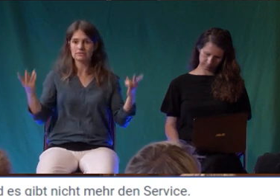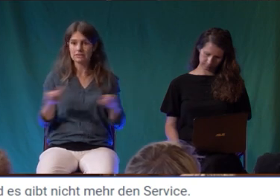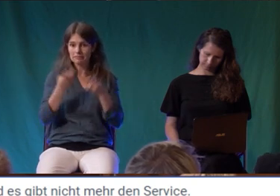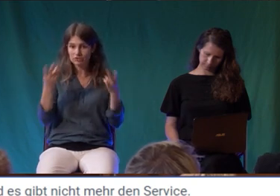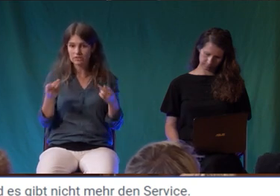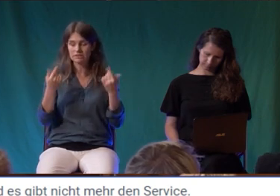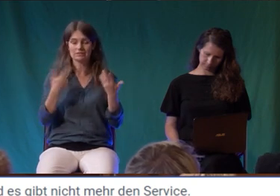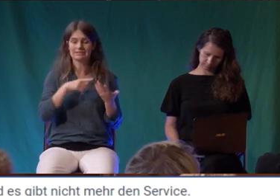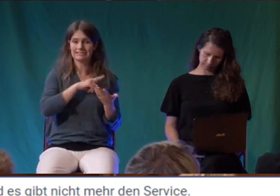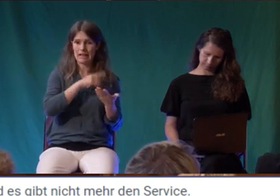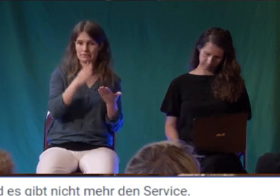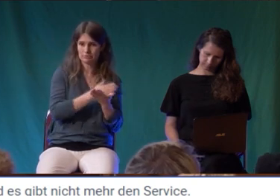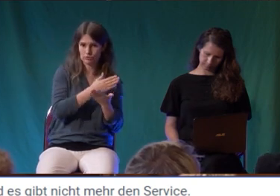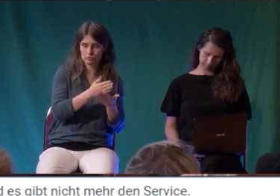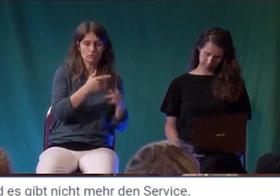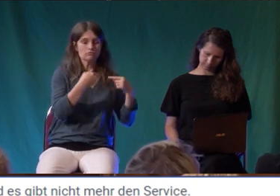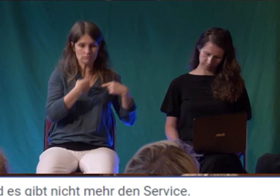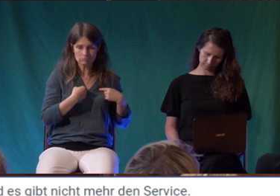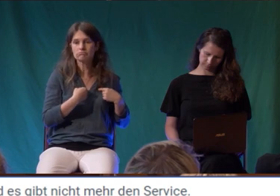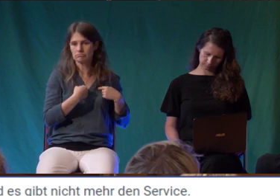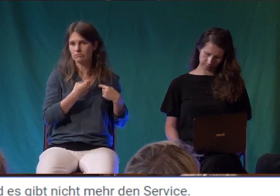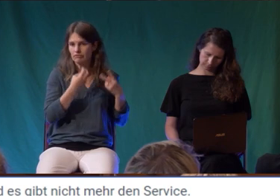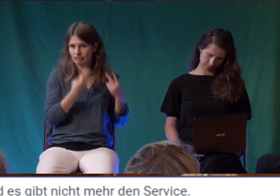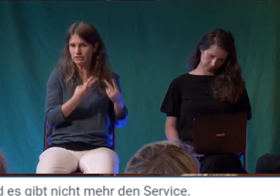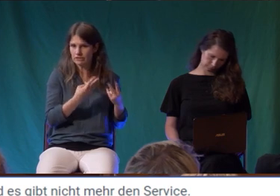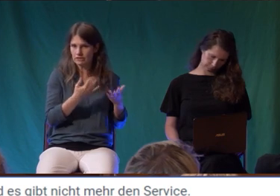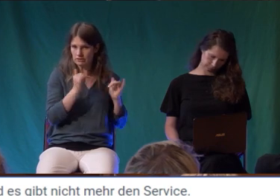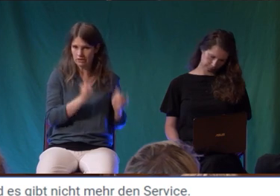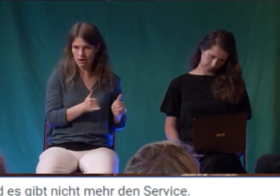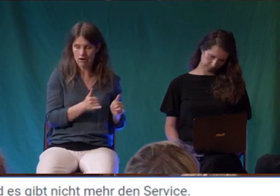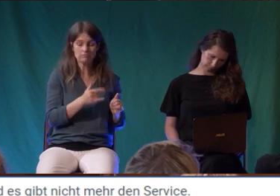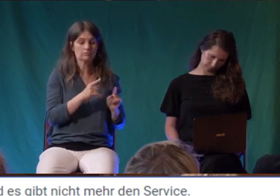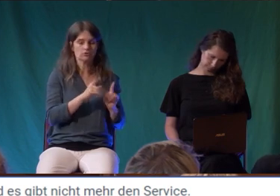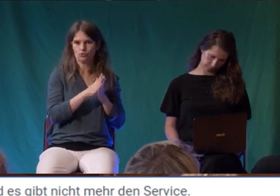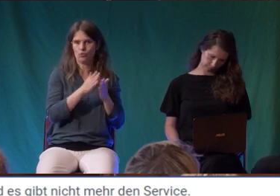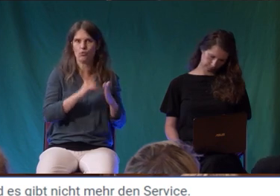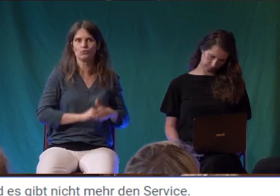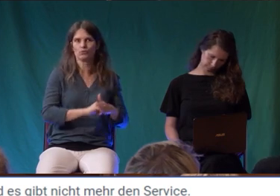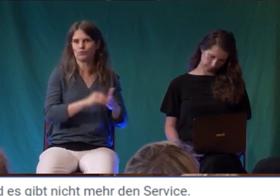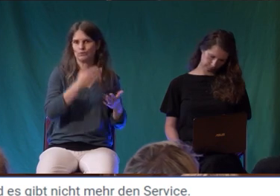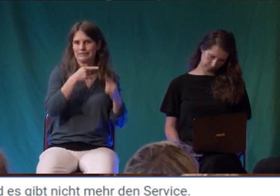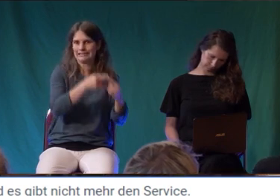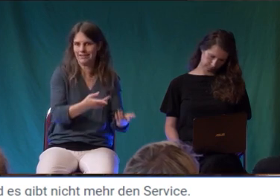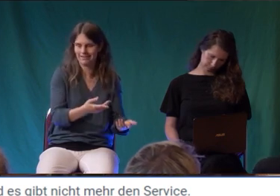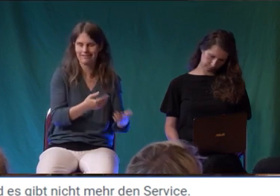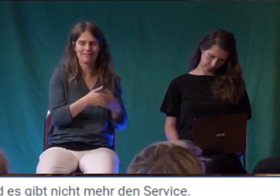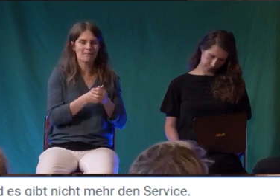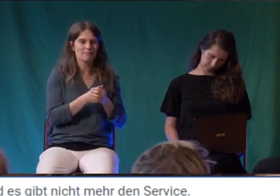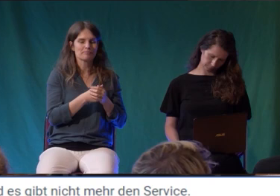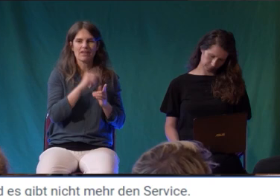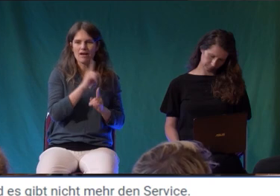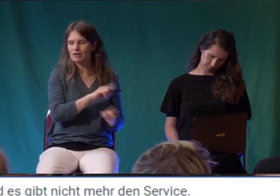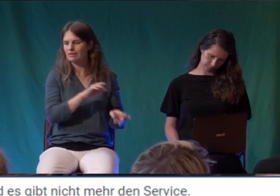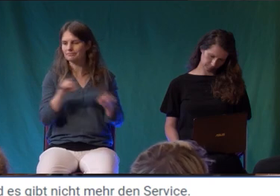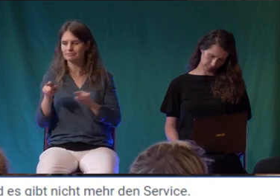selbstbestimmen können und das sollen sie ja auch das ist ja auch wichtig und das ist ja auch der Sinn der Unterstützung aber